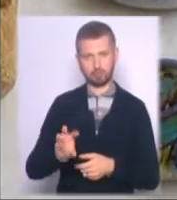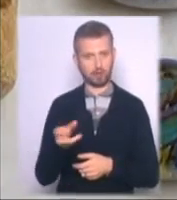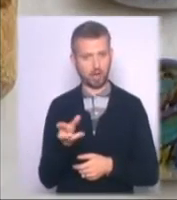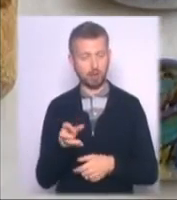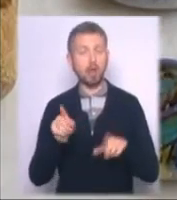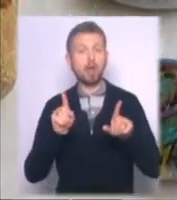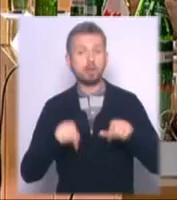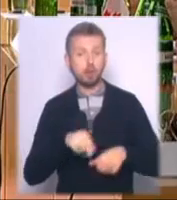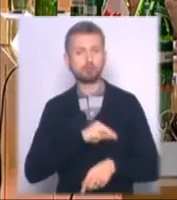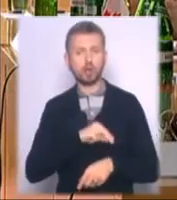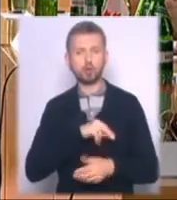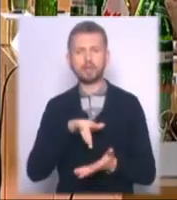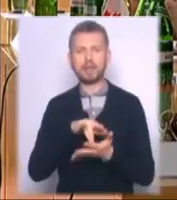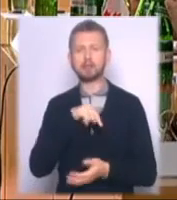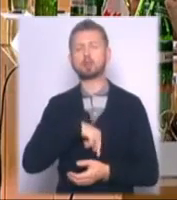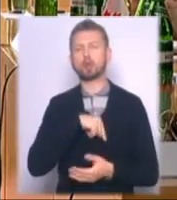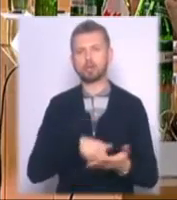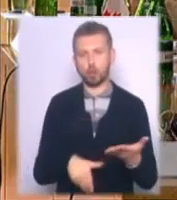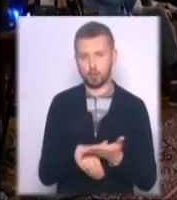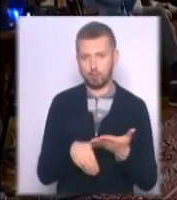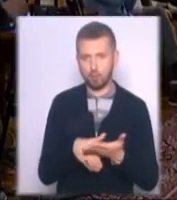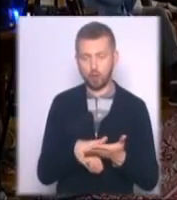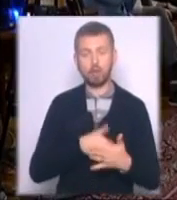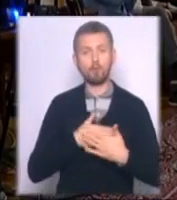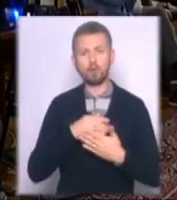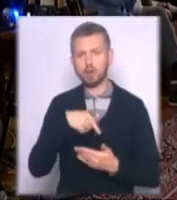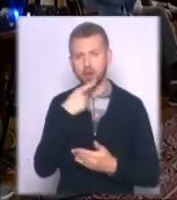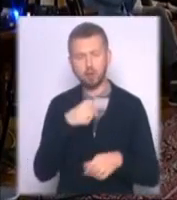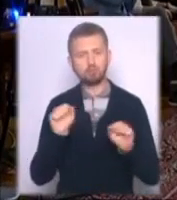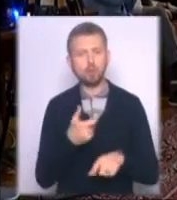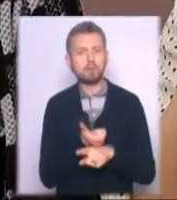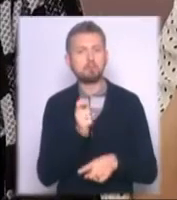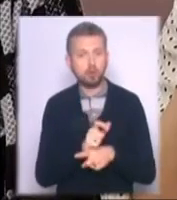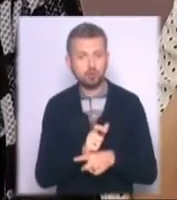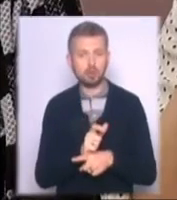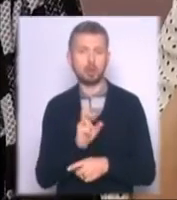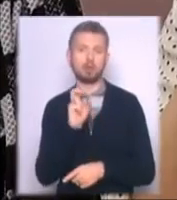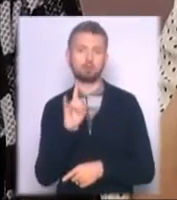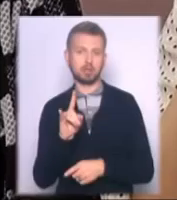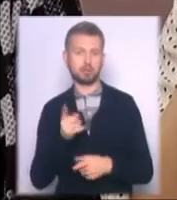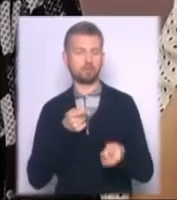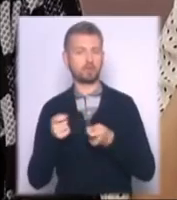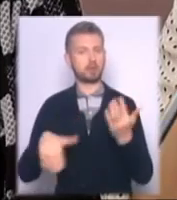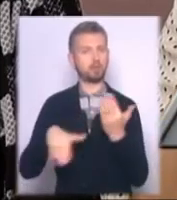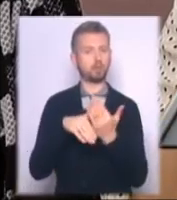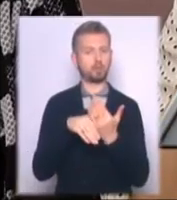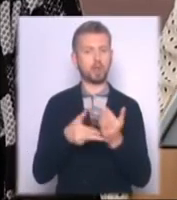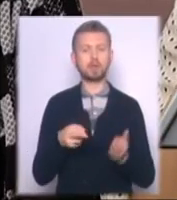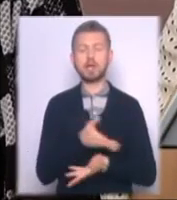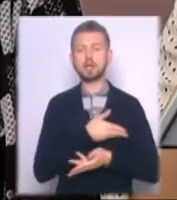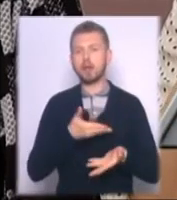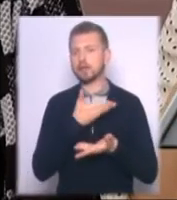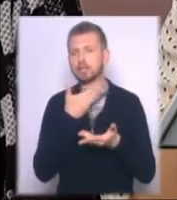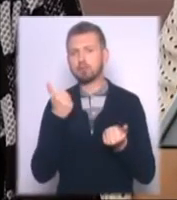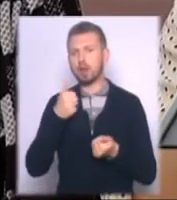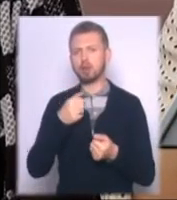психологічної допомоги бійцям. Волонтери кажуть, зробили би більше, якби їхній справі посприяла і влада. Для нас нема жодної держави пільги